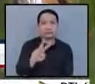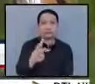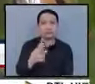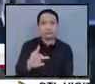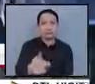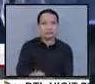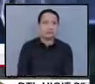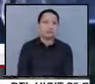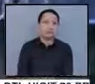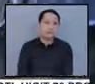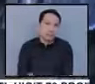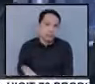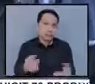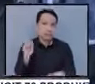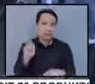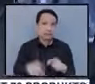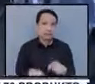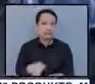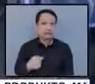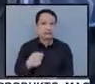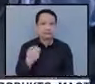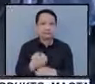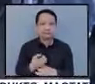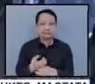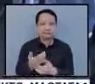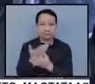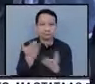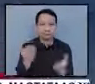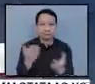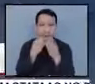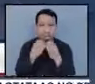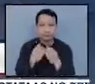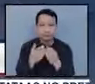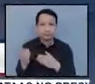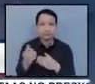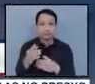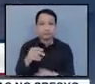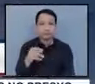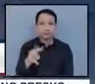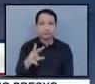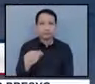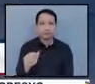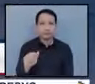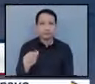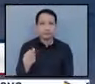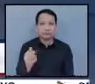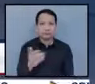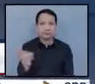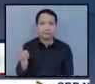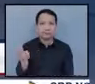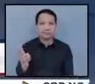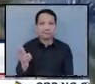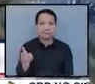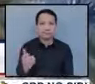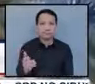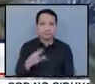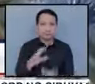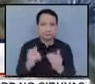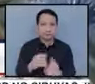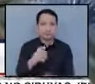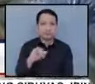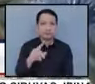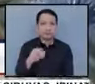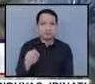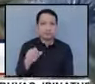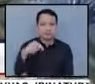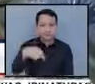pa rin po kaya. Mabuti na lang at mura ang sibuyas sa mga Kadiwa store. Katulad na naman dito sa pop-up store sa Barangay Sikatuna, Quezon City, na bukas